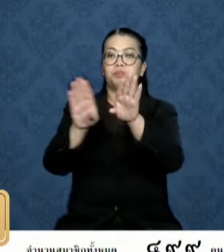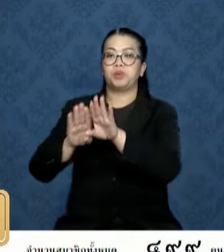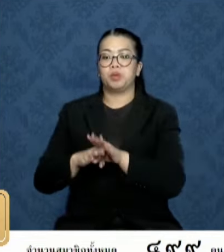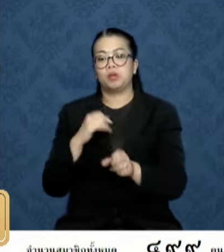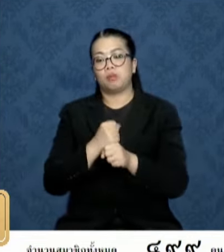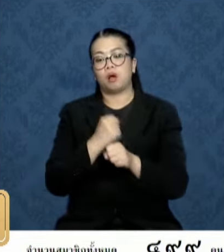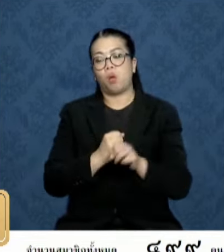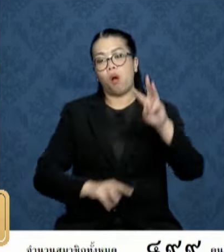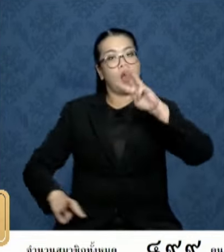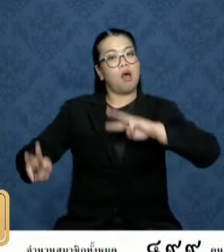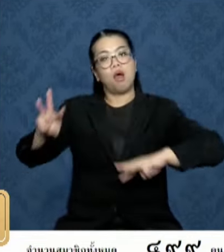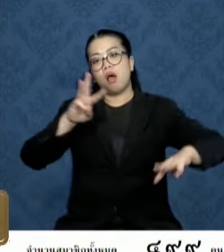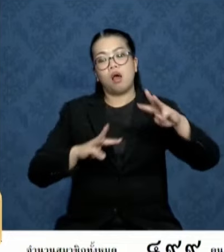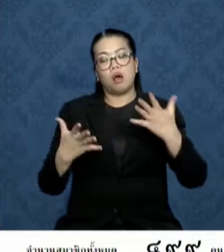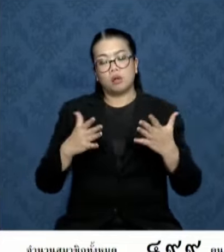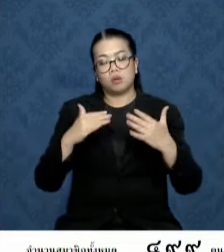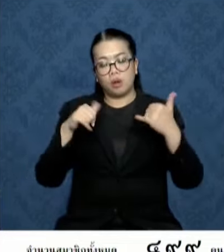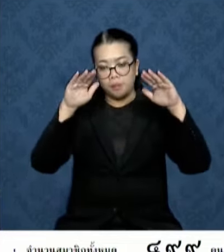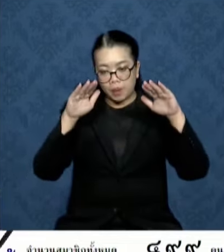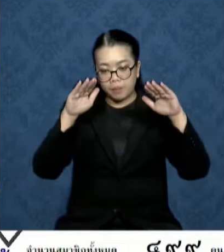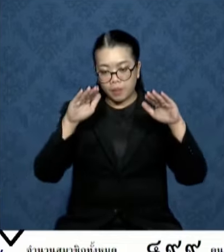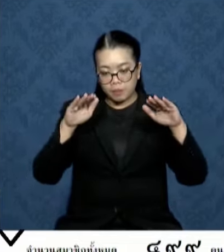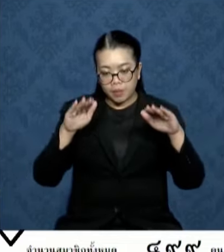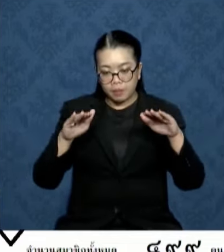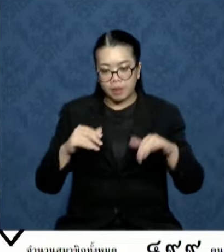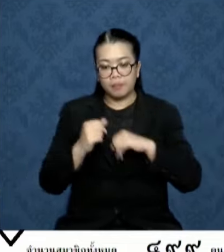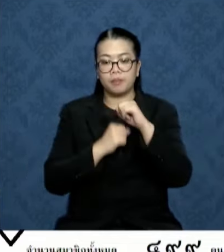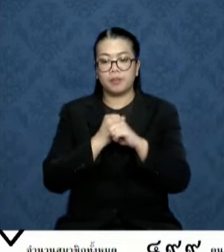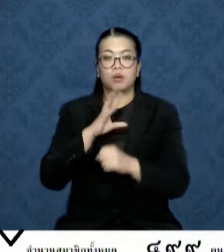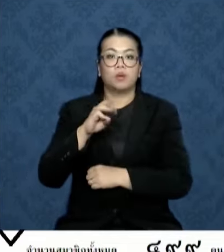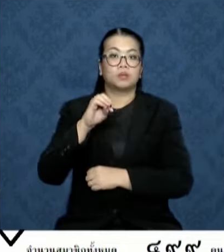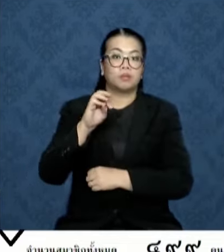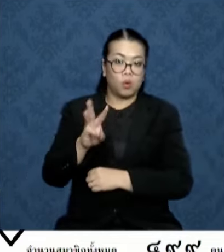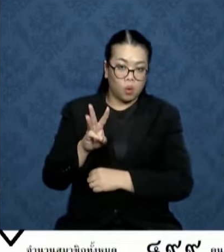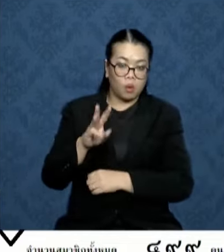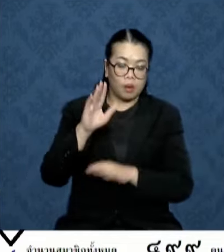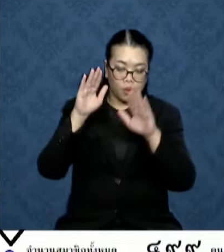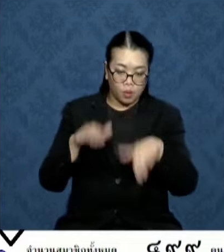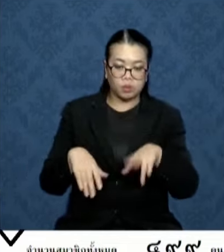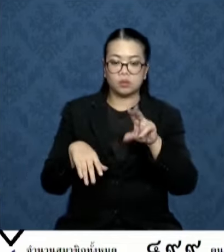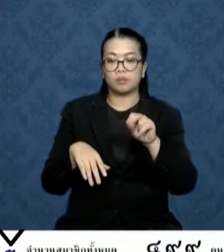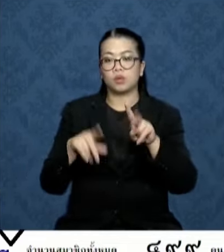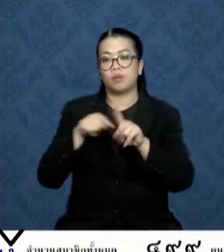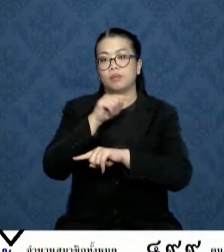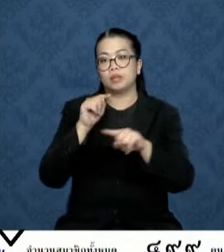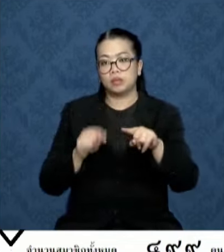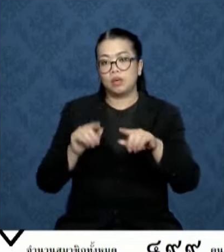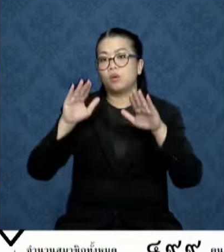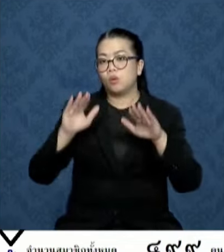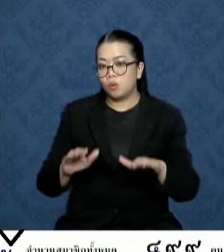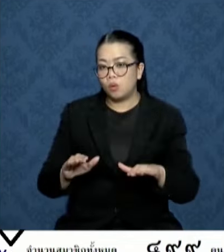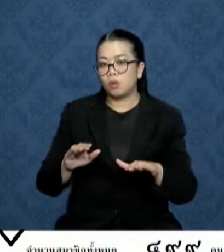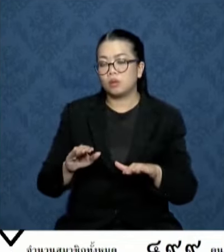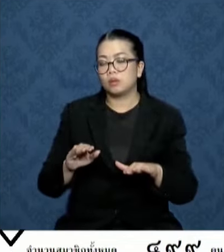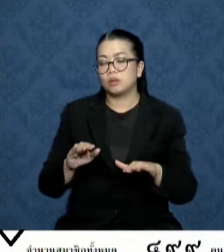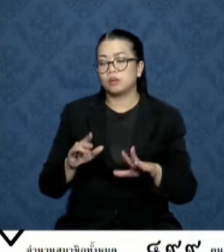จากนั้น หลงจากนั้น ก็ เริ่ ปับลดเพดาลงมาครั ในป 66 ลดลมา เป็น 32% เพื่เตรยมทจะลดก